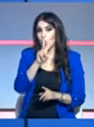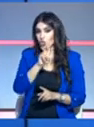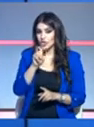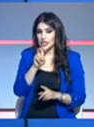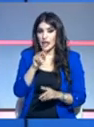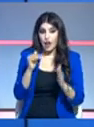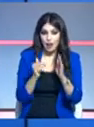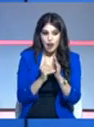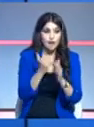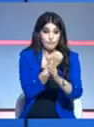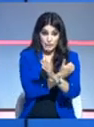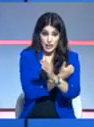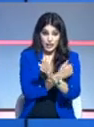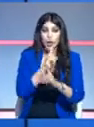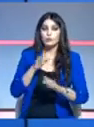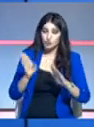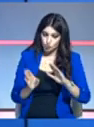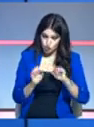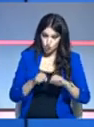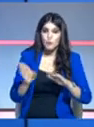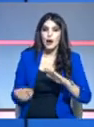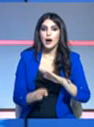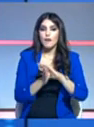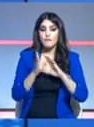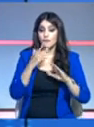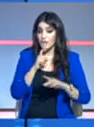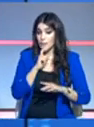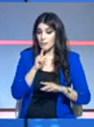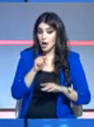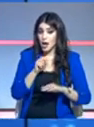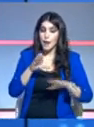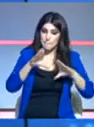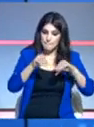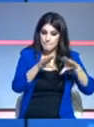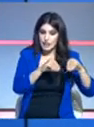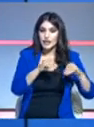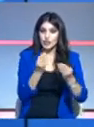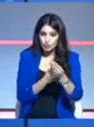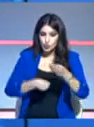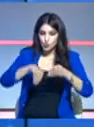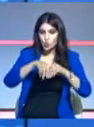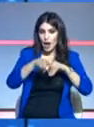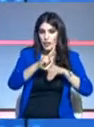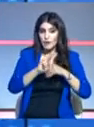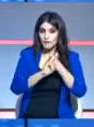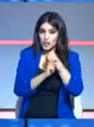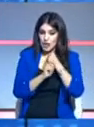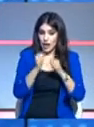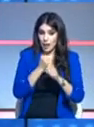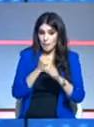هذه تنجم تطلع على خاطر فما بعض مراكز نجموا نرفعوا في الكاباسيتي نتاعها في الاسبوع،